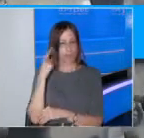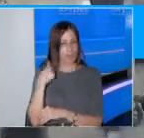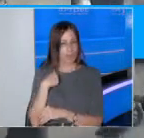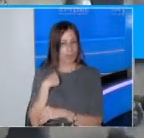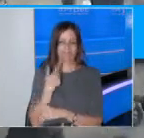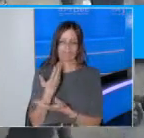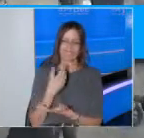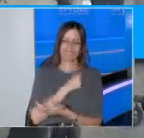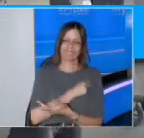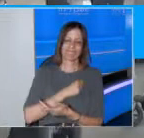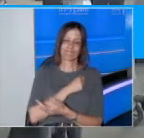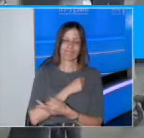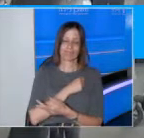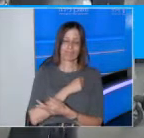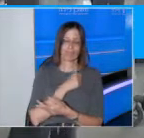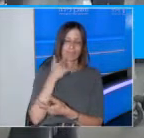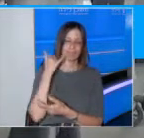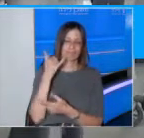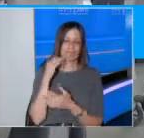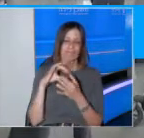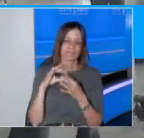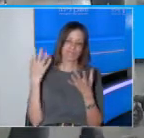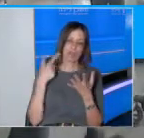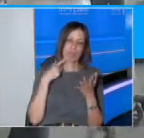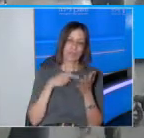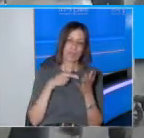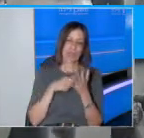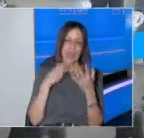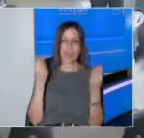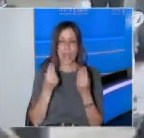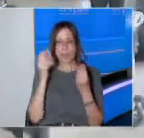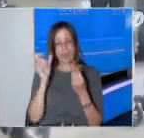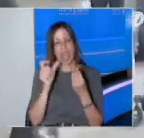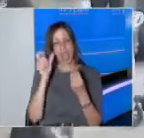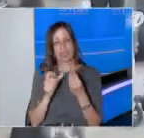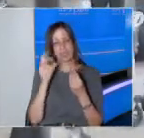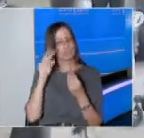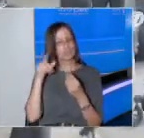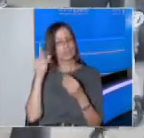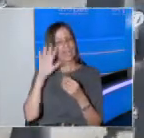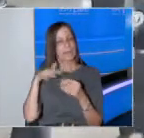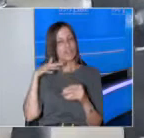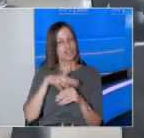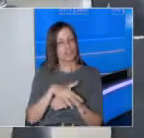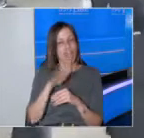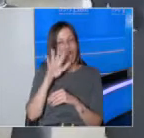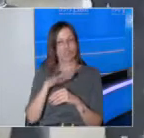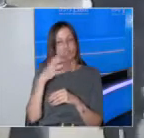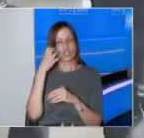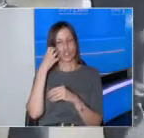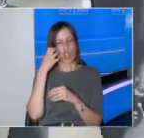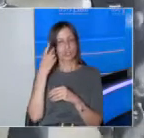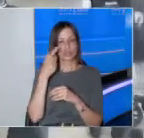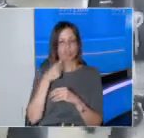לא, לצערנו הקו נפל, אולי כתוצאה מכמות האנשים שיש שם, גם זה משפיע לפעמים על רשתות הסלולר